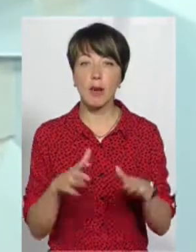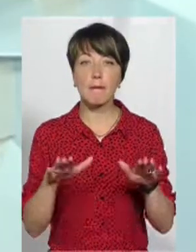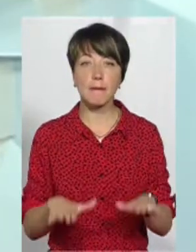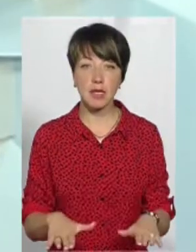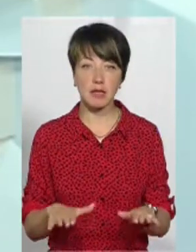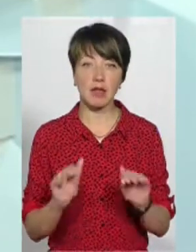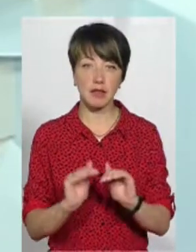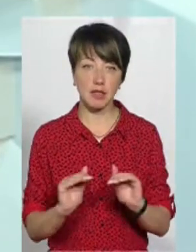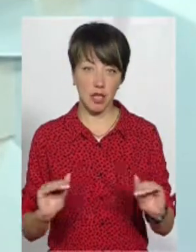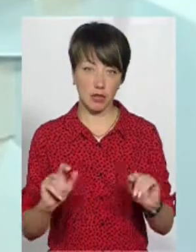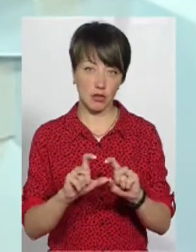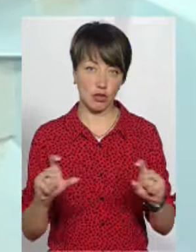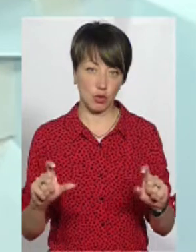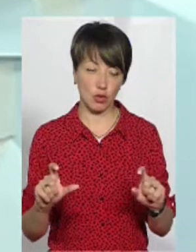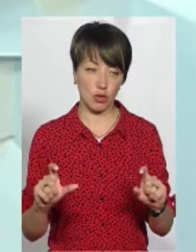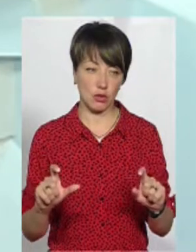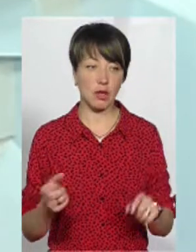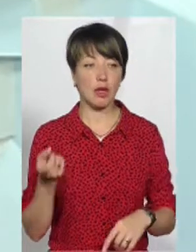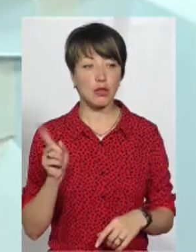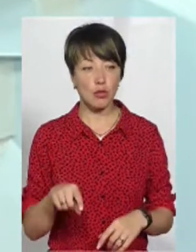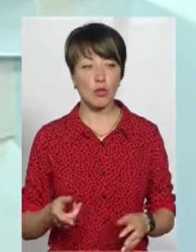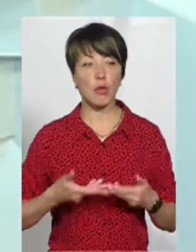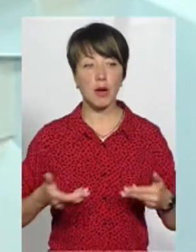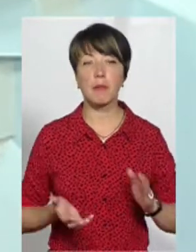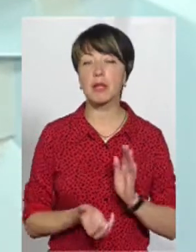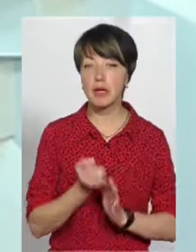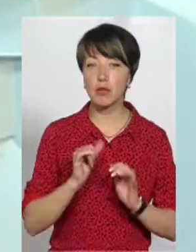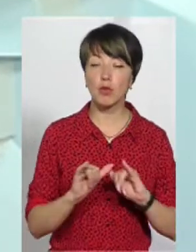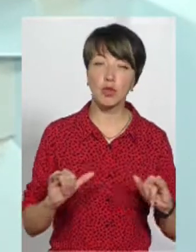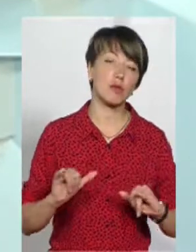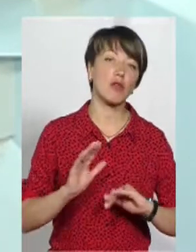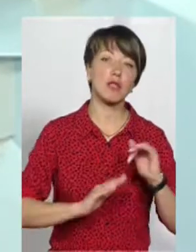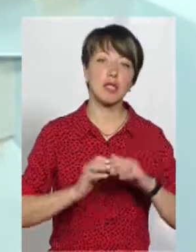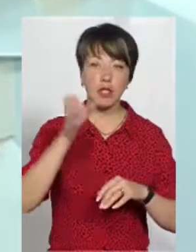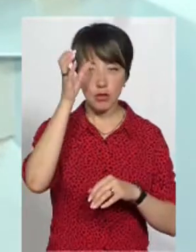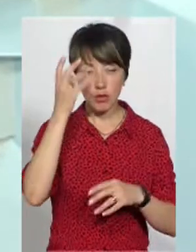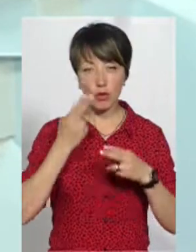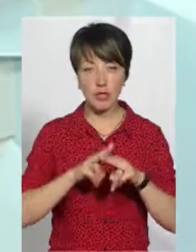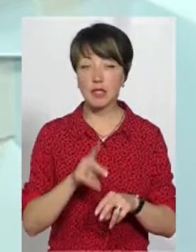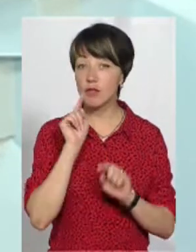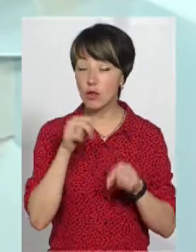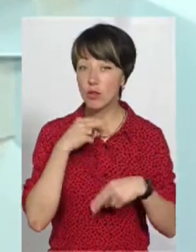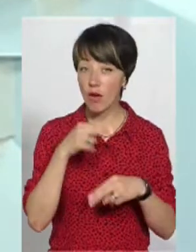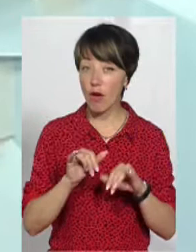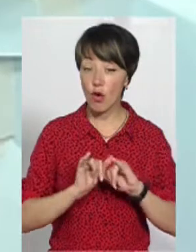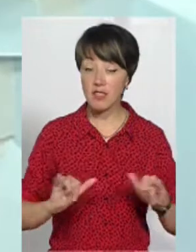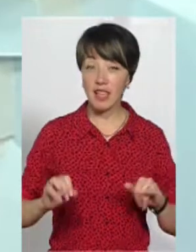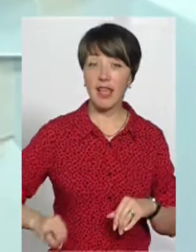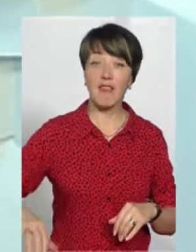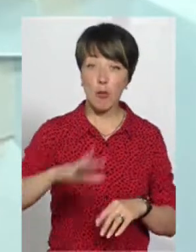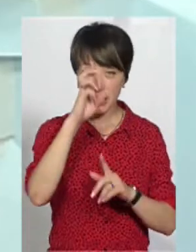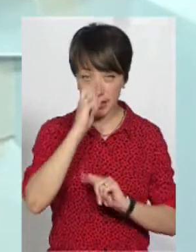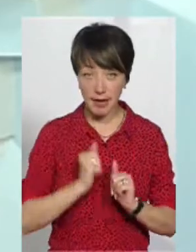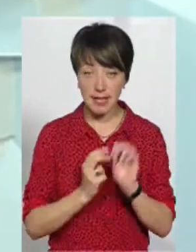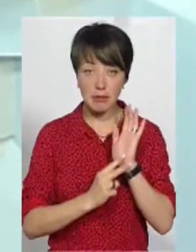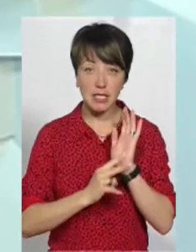місць в дошкільних закладах. Тому ми підтримуємо розвиток професійно-технічної освіти. Зверніть увагу, що в розвинених європейських